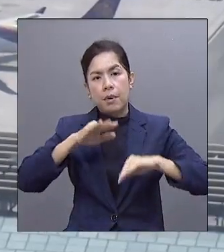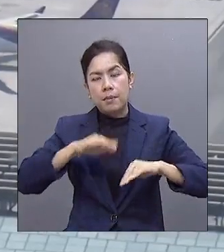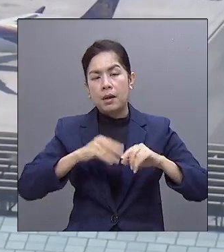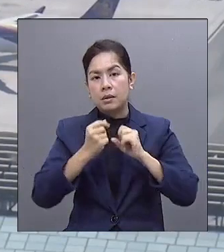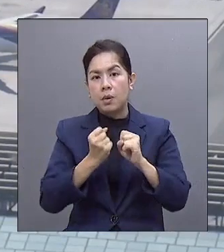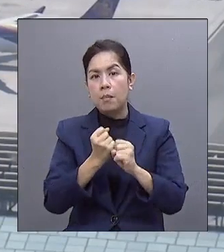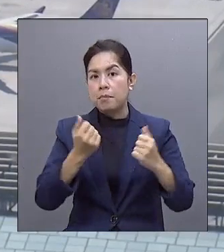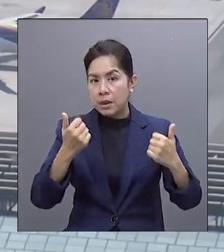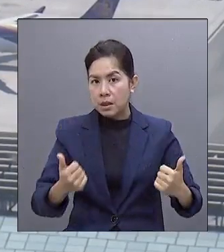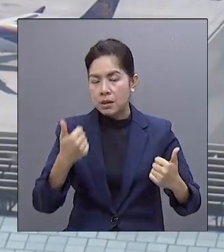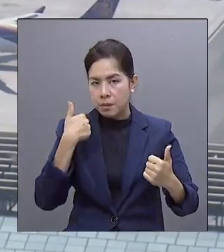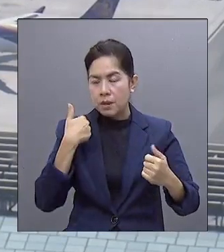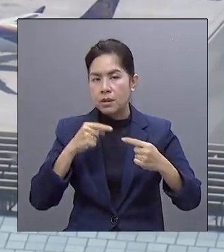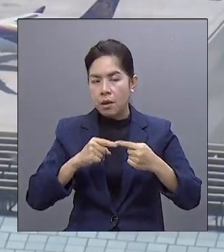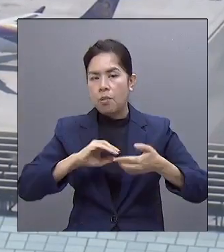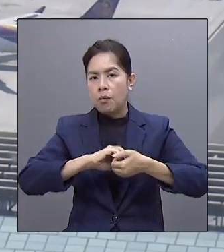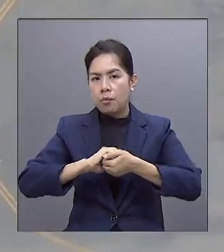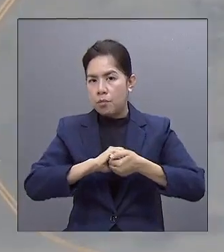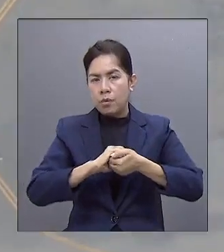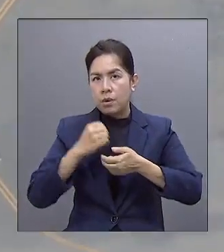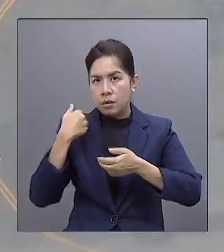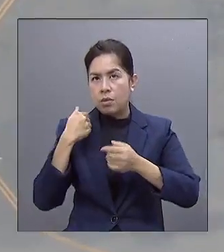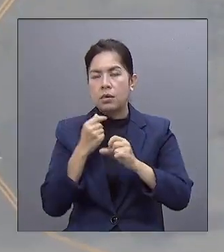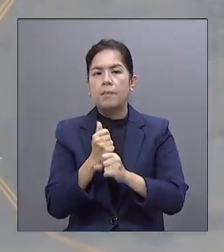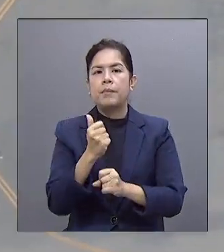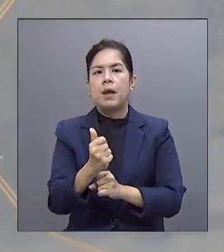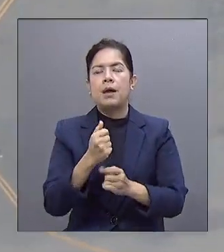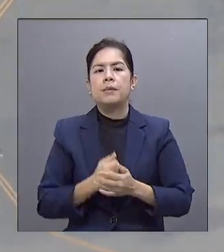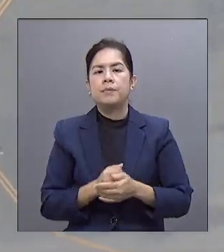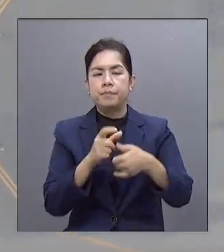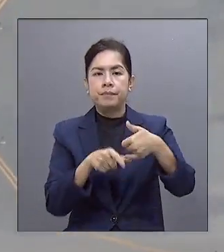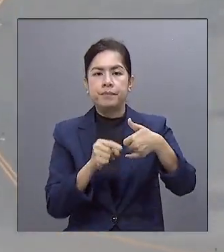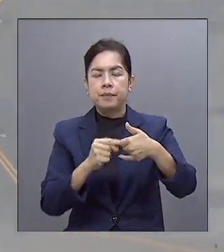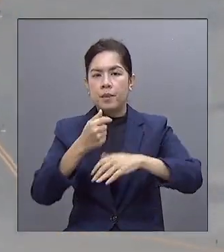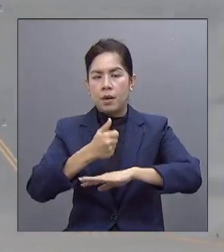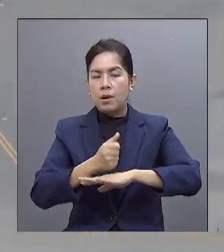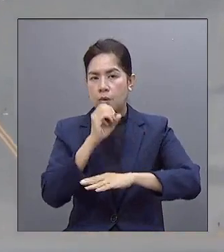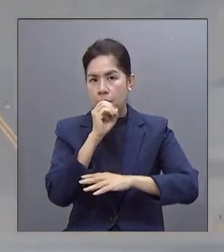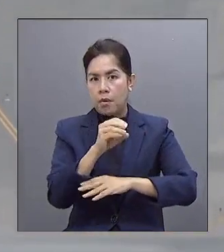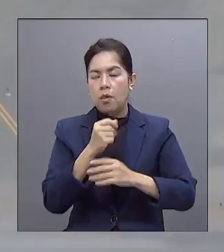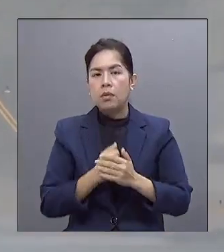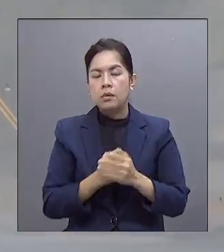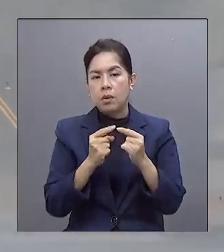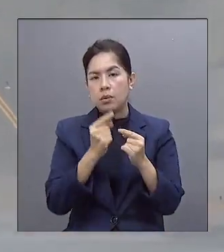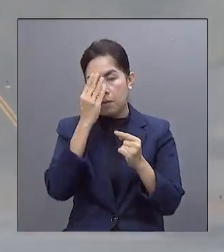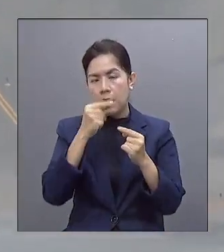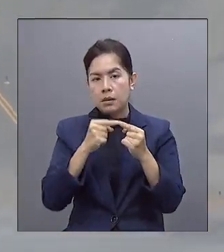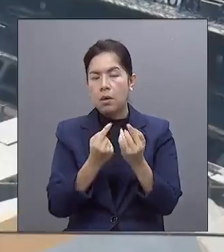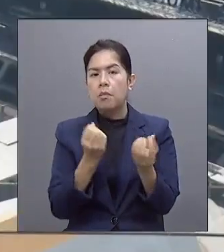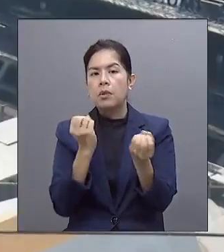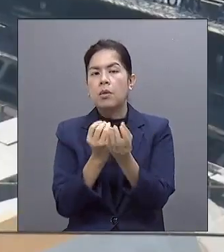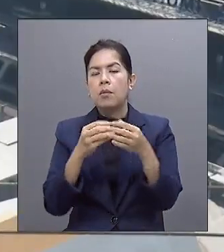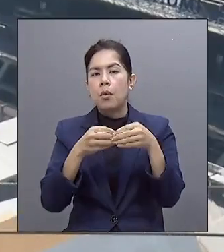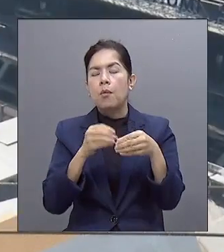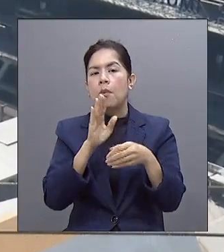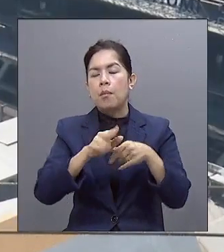จะบริหารเป็นทีมเดียวกันได้นายปิยสบัติบอกนะคะว่าการควบรมดังกล่าวมันจะไม่มีผลต่อผู้โดยสารที่ใช้บริการสายการบินไทย Smileค่ะ